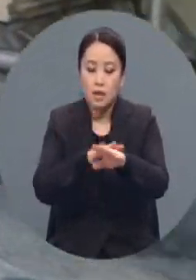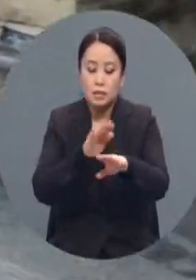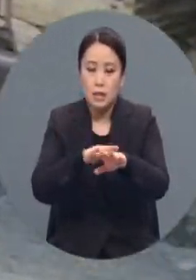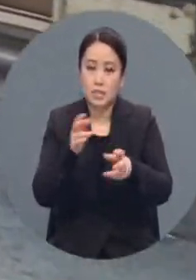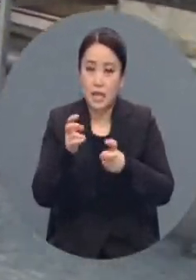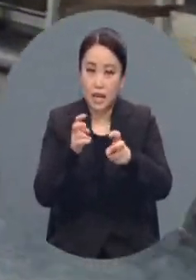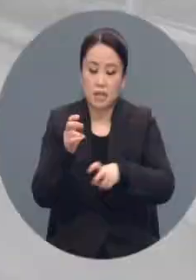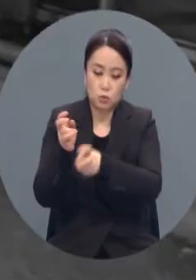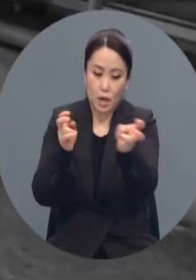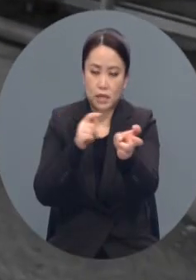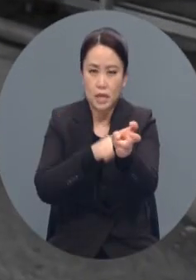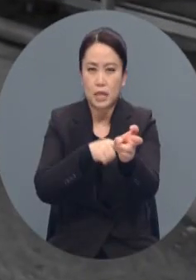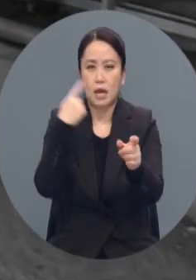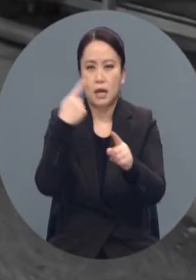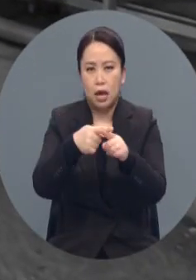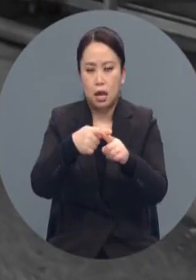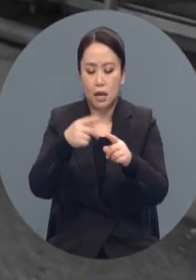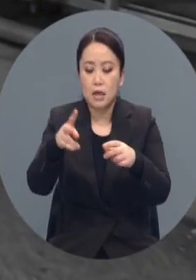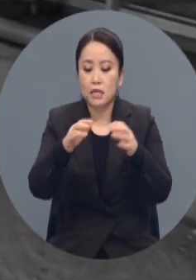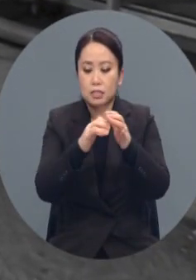뒤 보행자를 치였습니다.